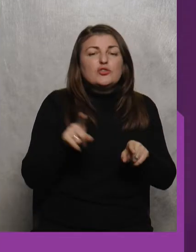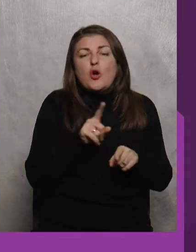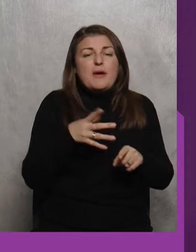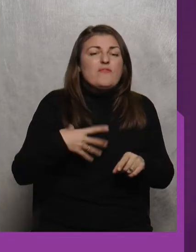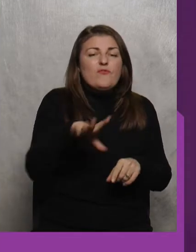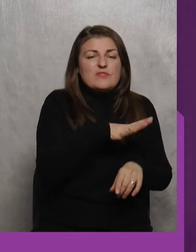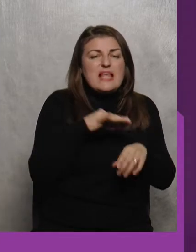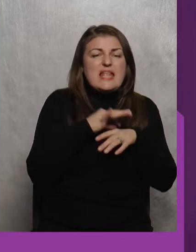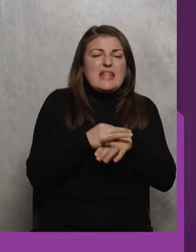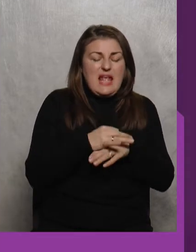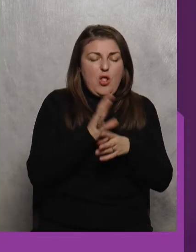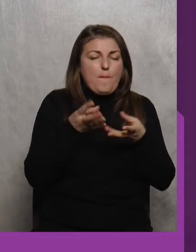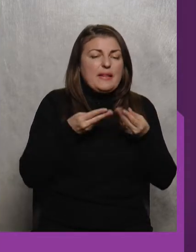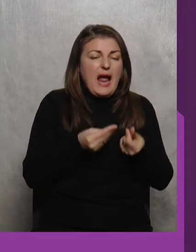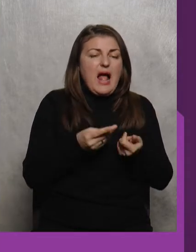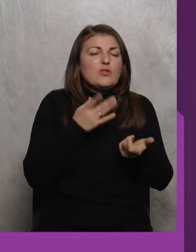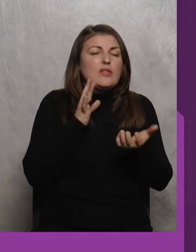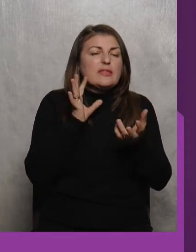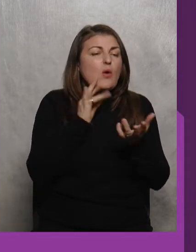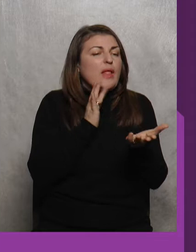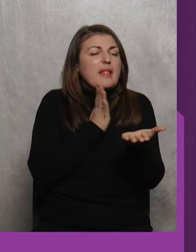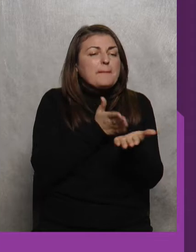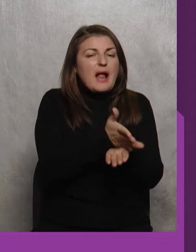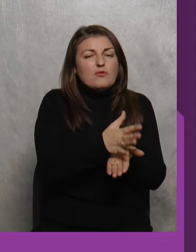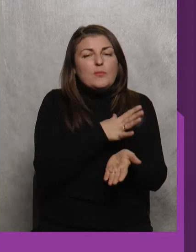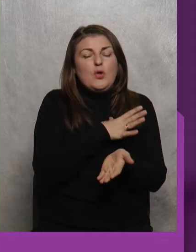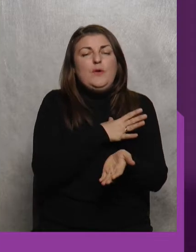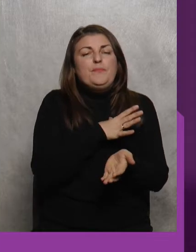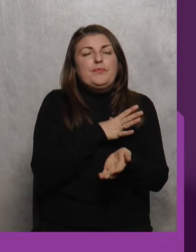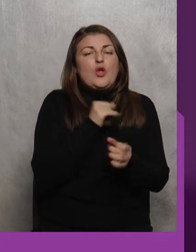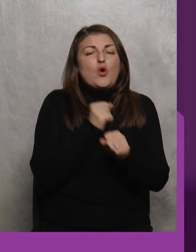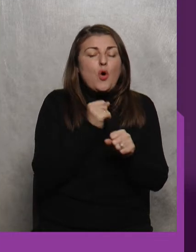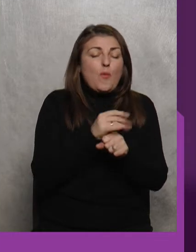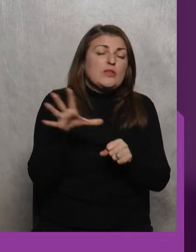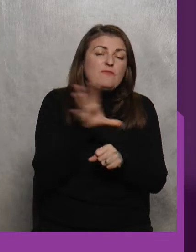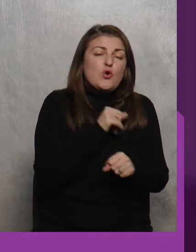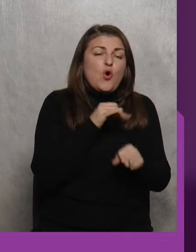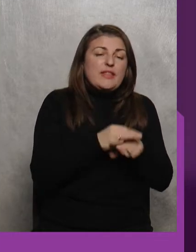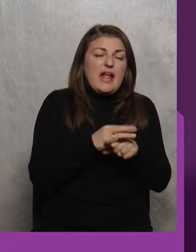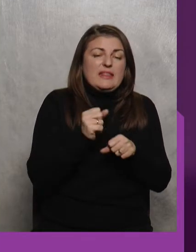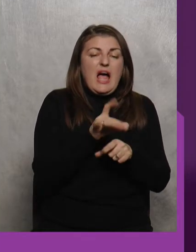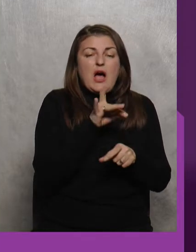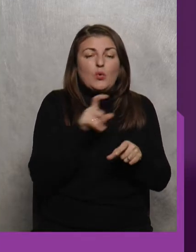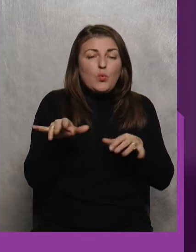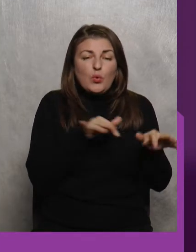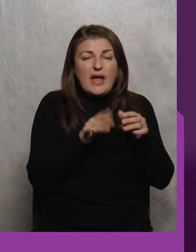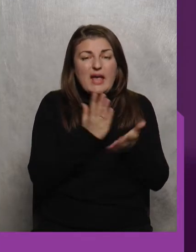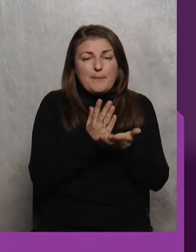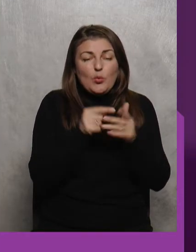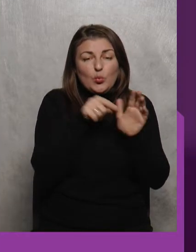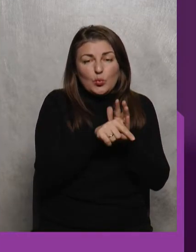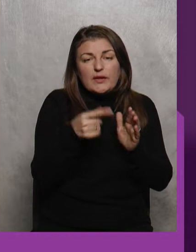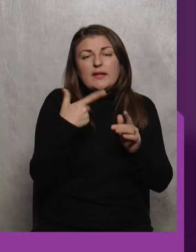все тіло підлягало, направлено робота всього тіла на рух іменно туди,